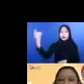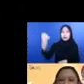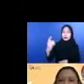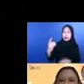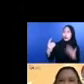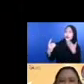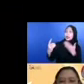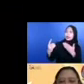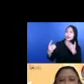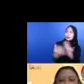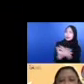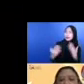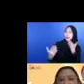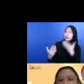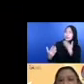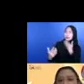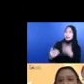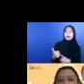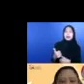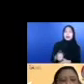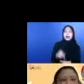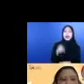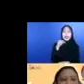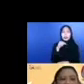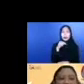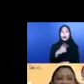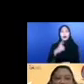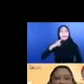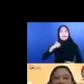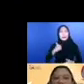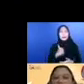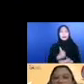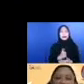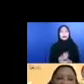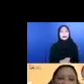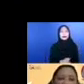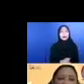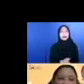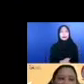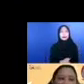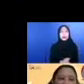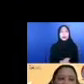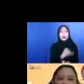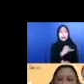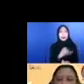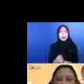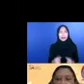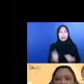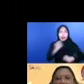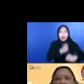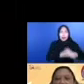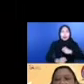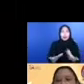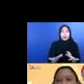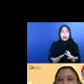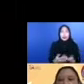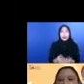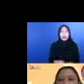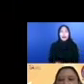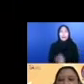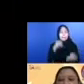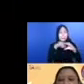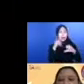interaksi. Dan untuk aksi atau tindakan itu perlu yang namanya dukungan dari banknya, bagaimana